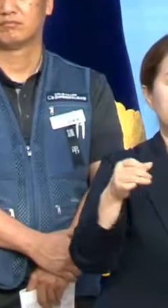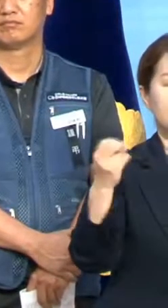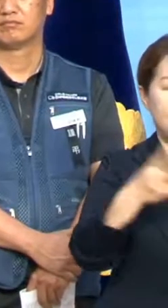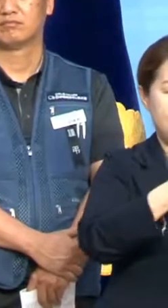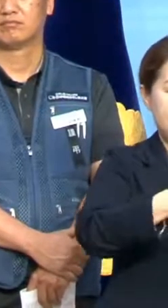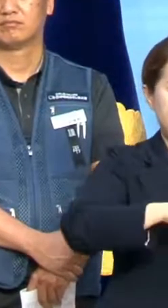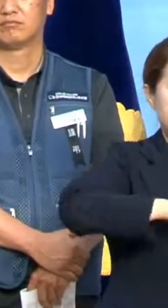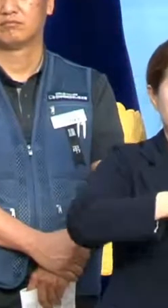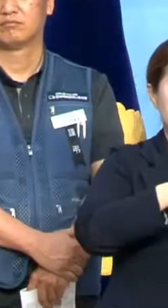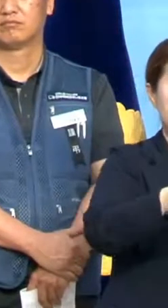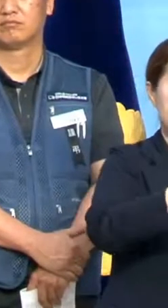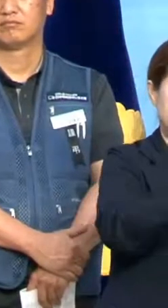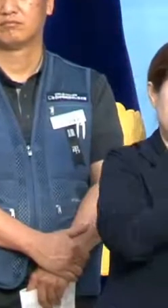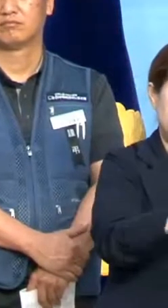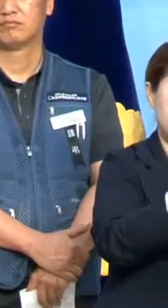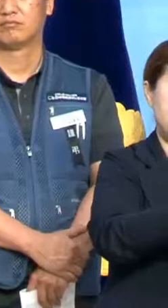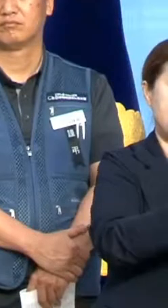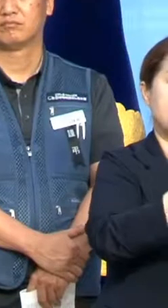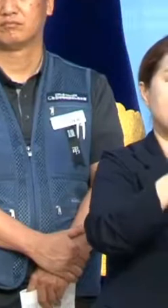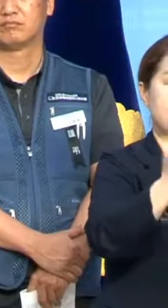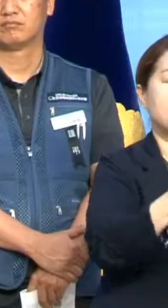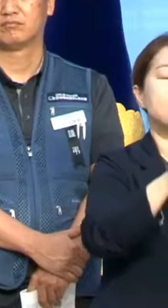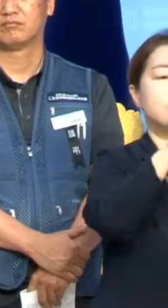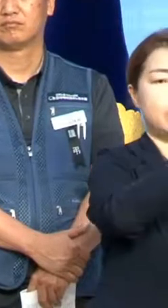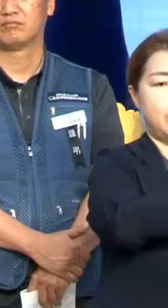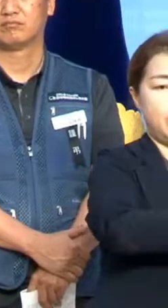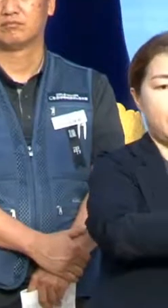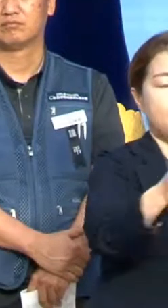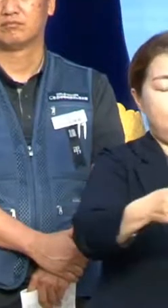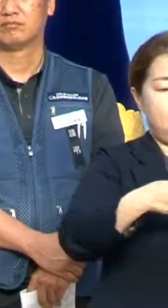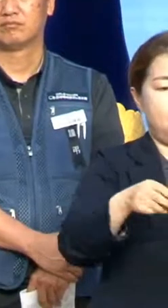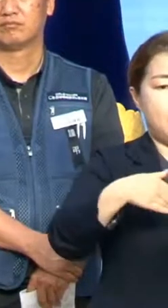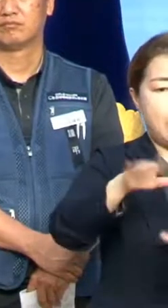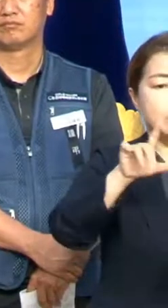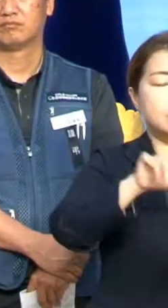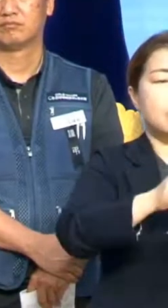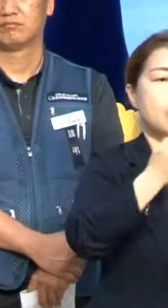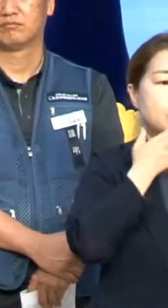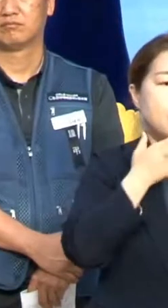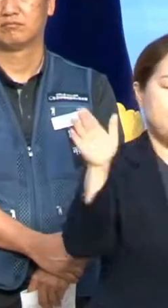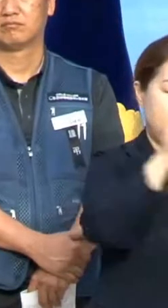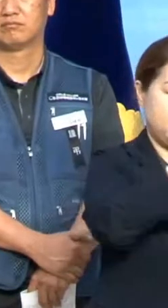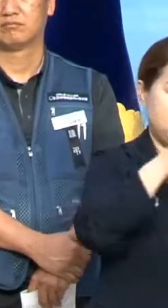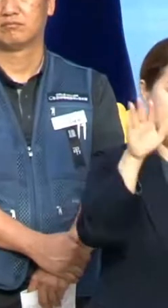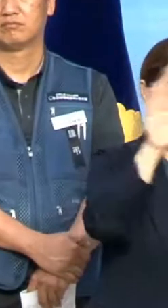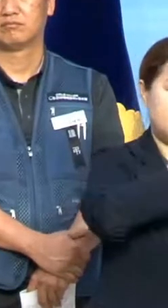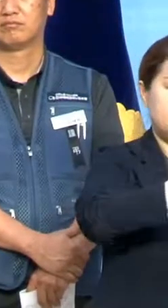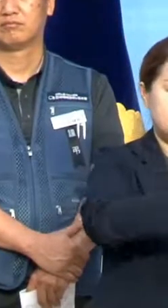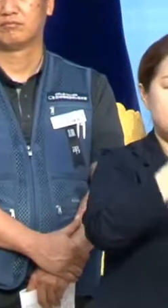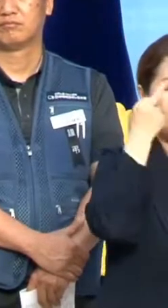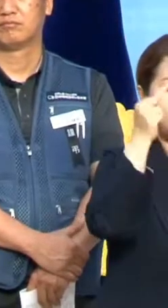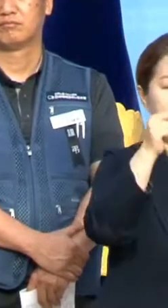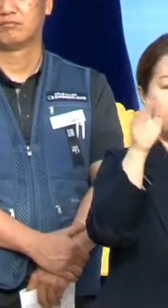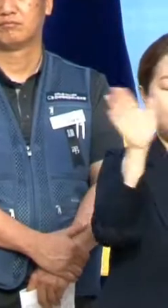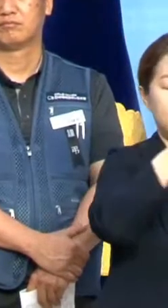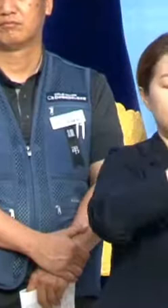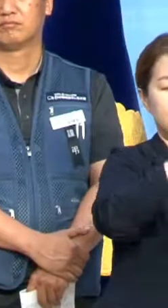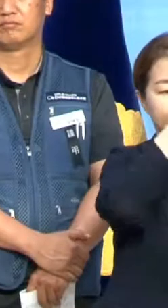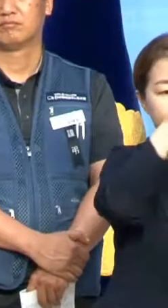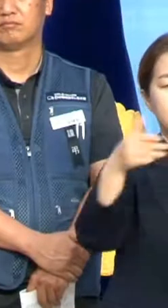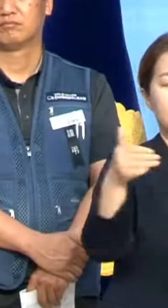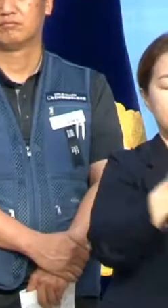택배 물류 를 해야하는 공짜 노동의 문제 병원에 갈 시간조차 없이 밤 12시까지 주유기를 일해야 하는 초